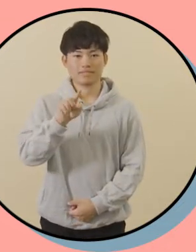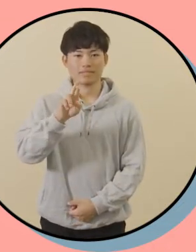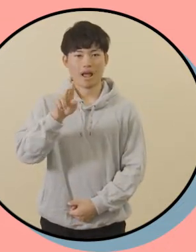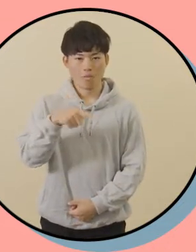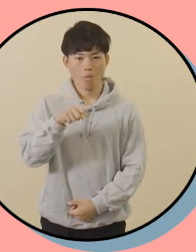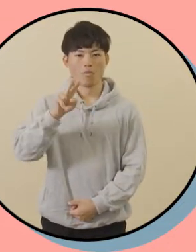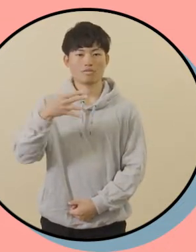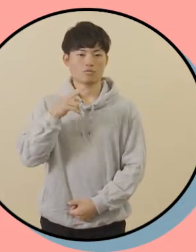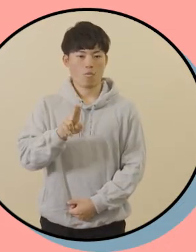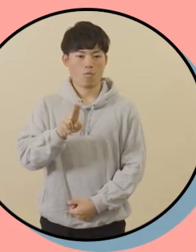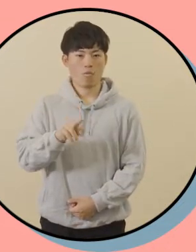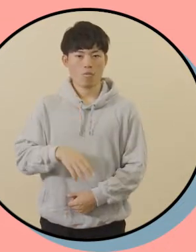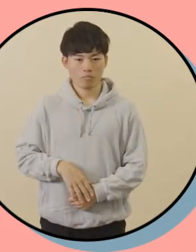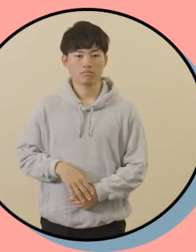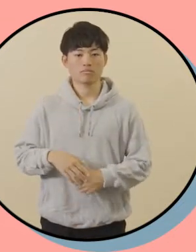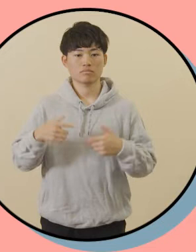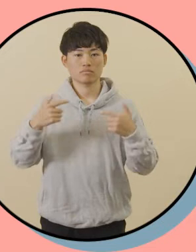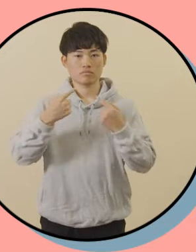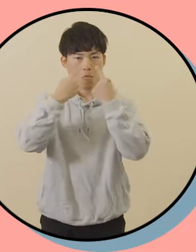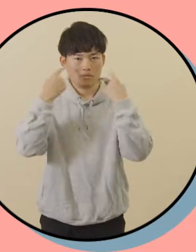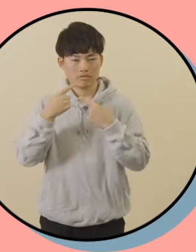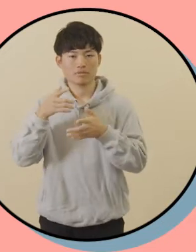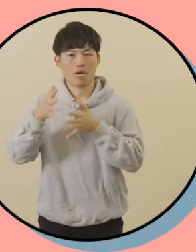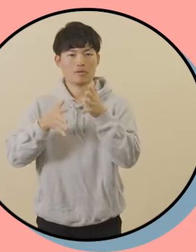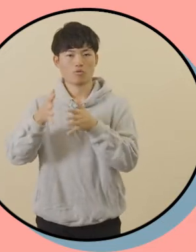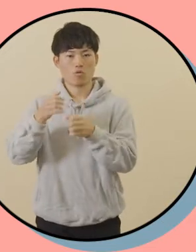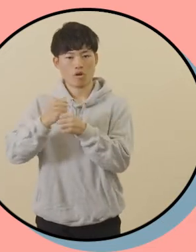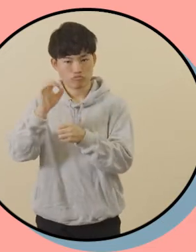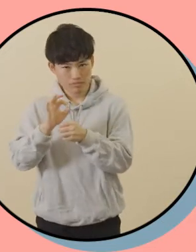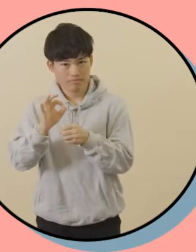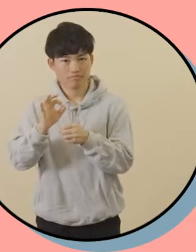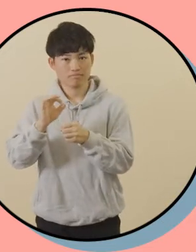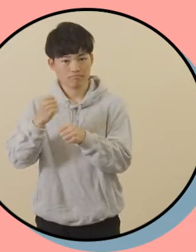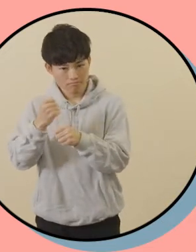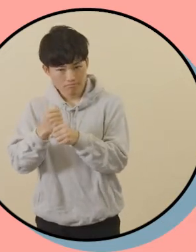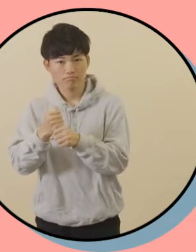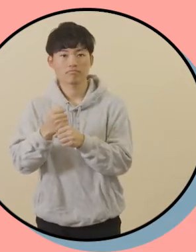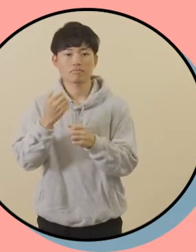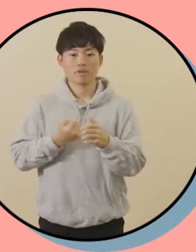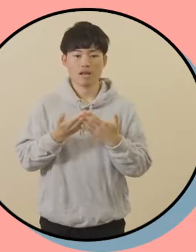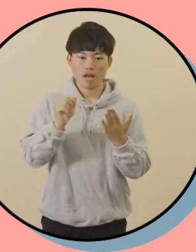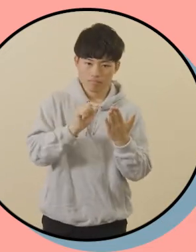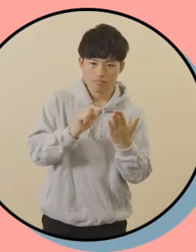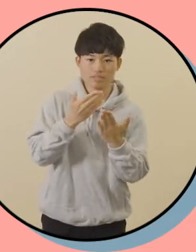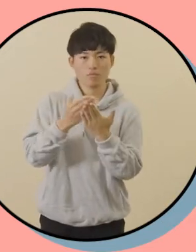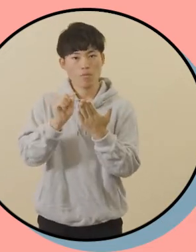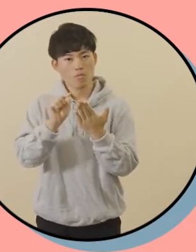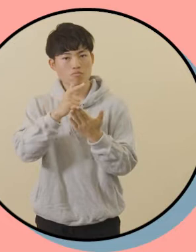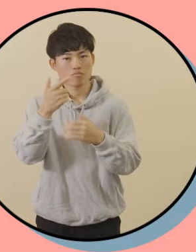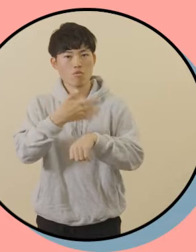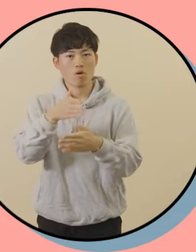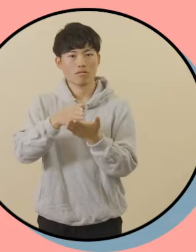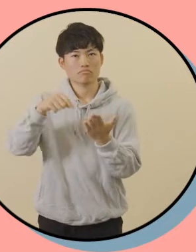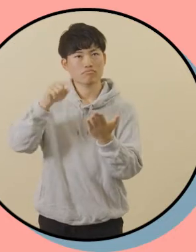平野亮です。個人でアニメーション作品を作ったり、漫画を描いたりイラストレーションを描